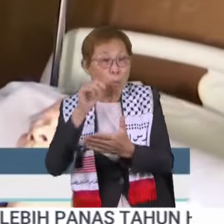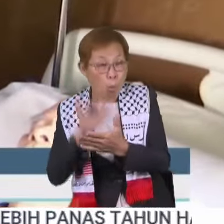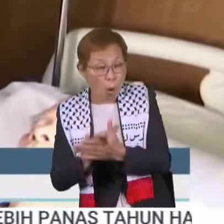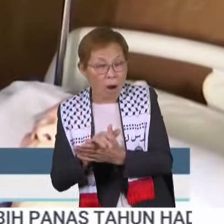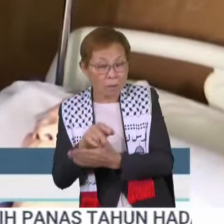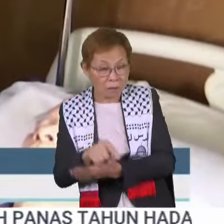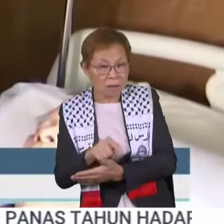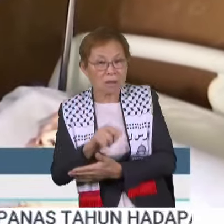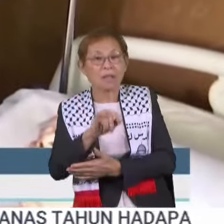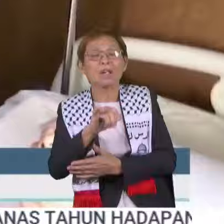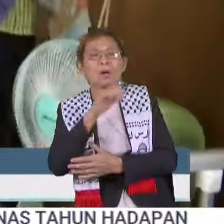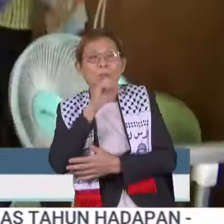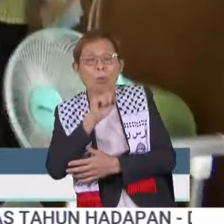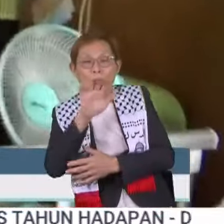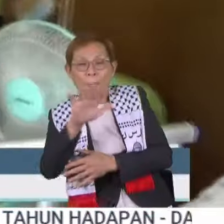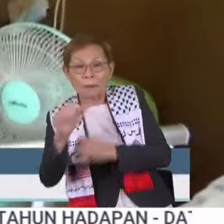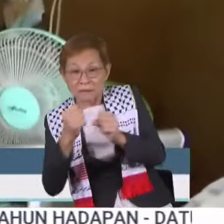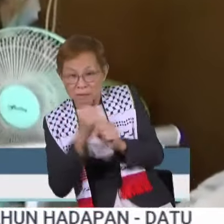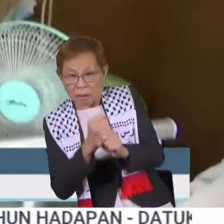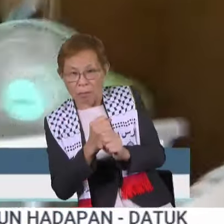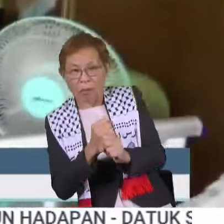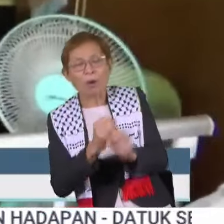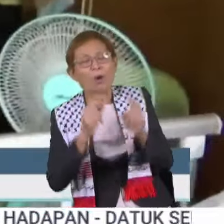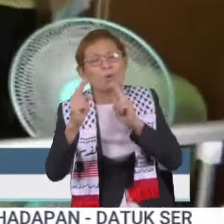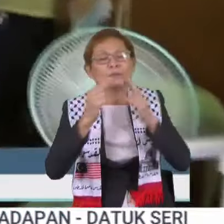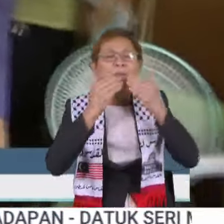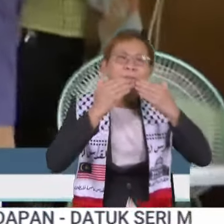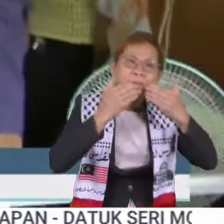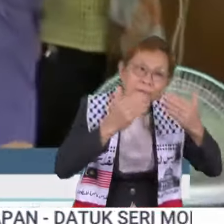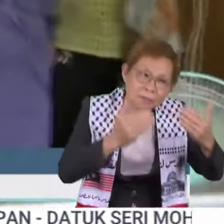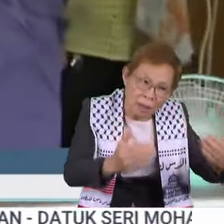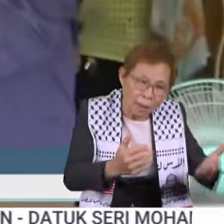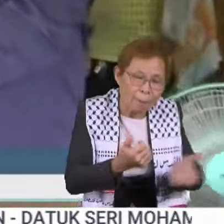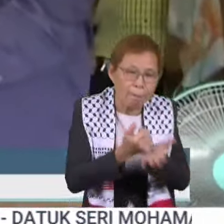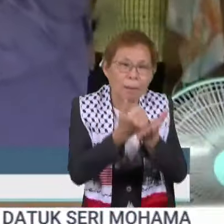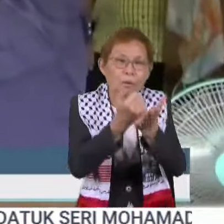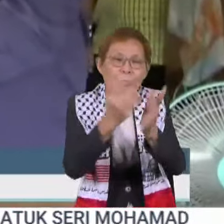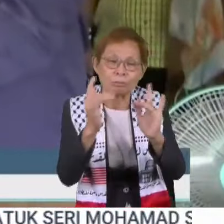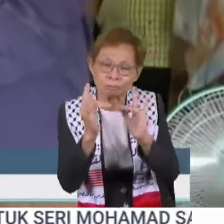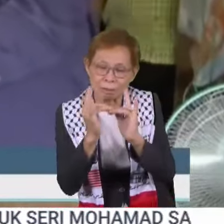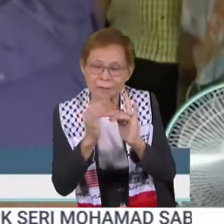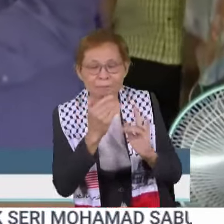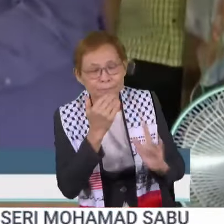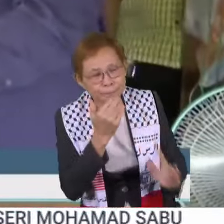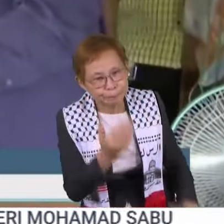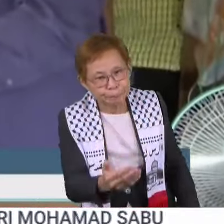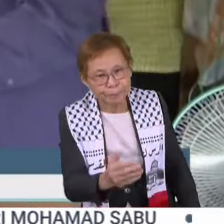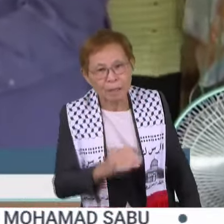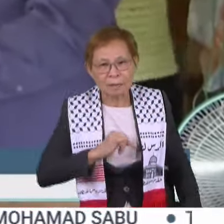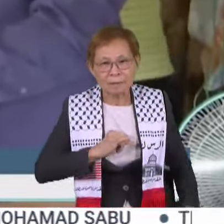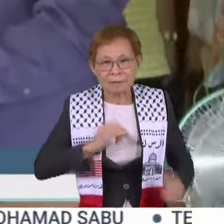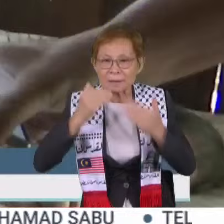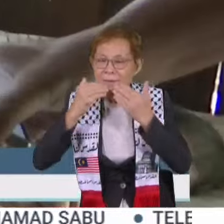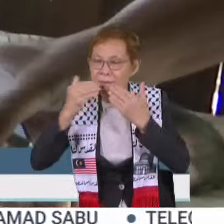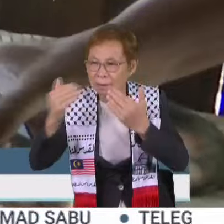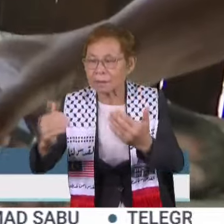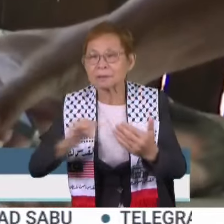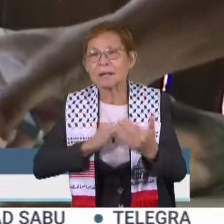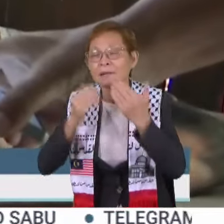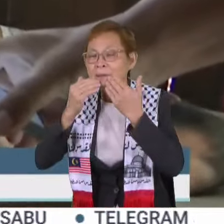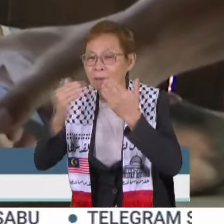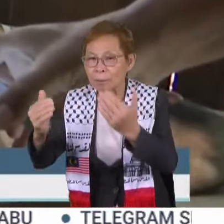jausi yusof 55 tahun mengucapkan terima kasih atas bantuan ini saya berterima kasih